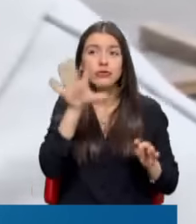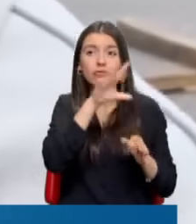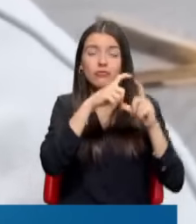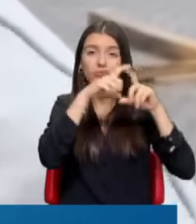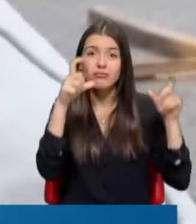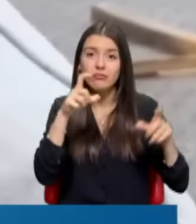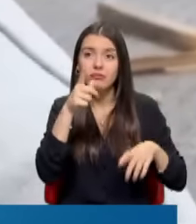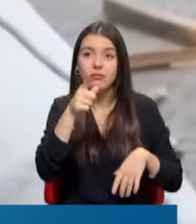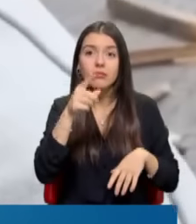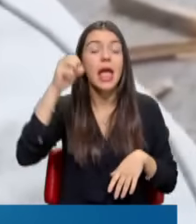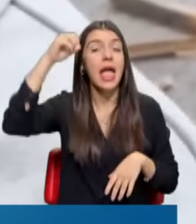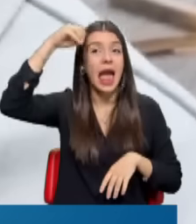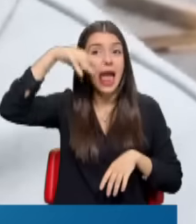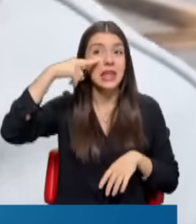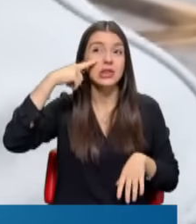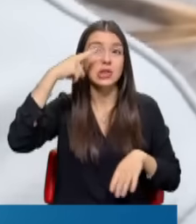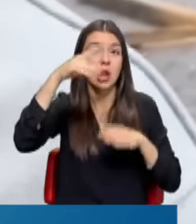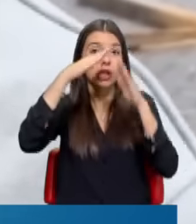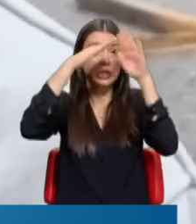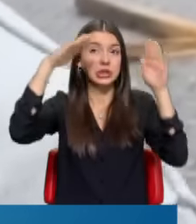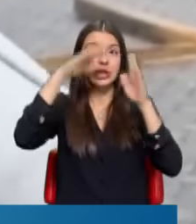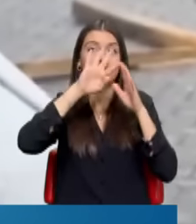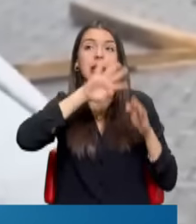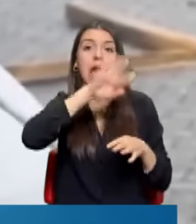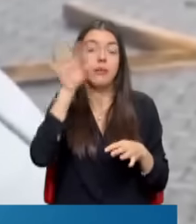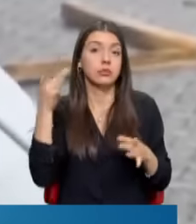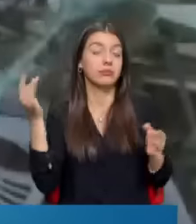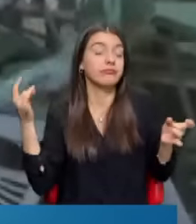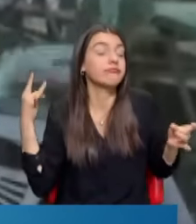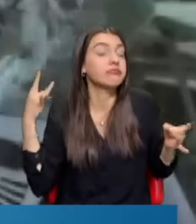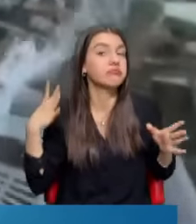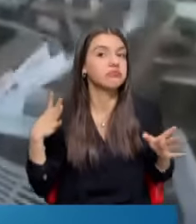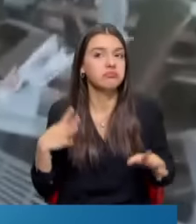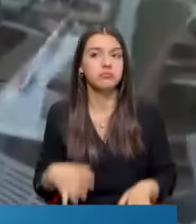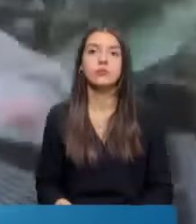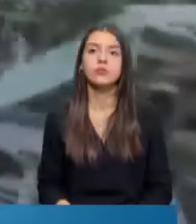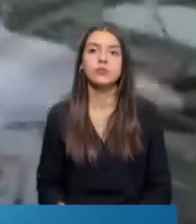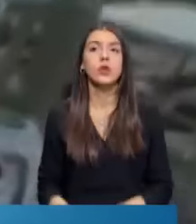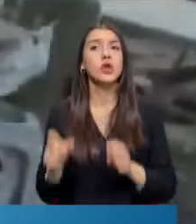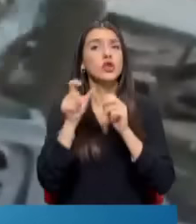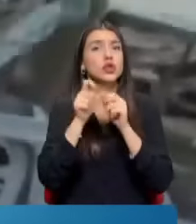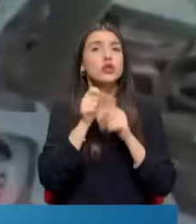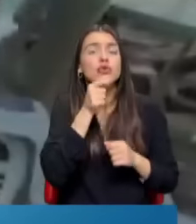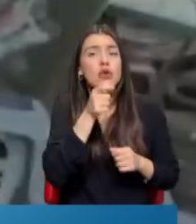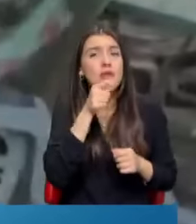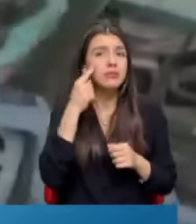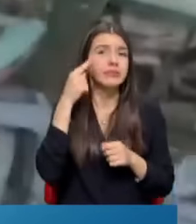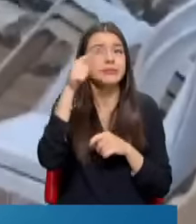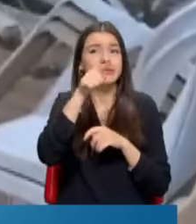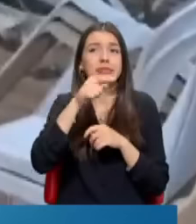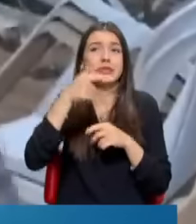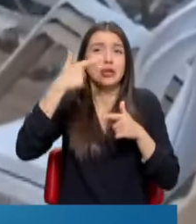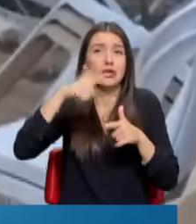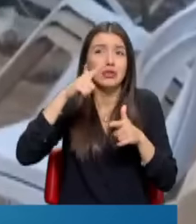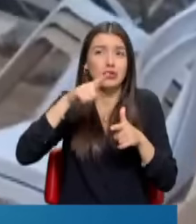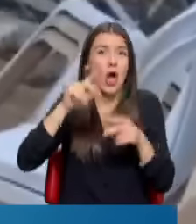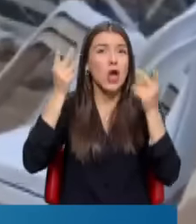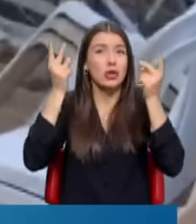Elektrik direğine düşen çatıyla birlikte acayip gümleme sesi geldi. Çorum'da kuvvetli fırtına köy düğününü savaş alanına